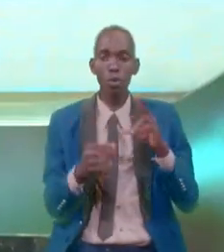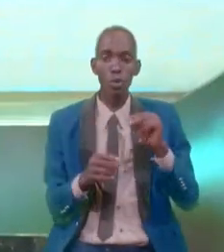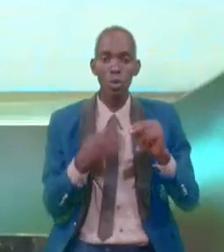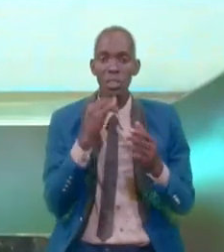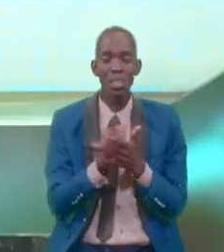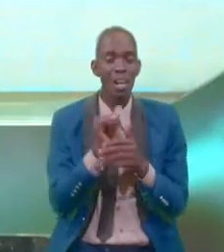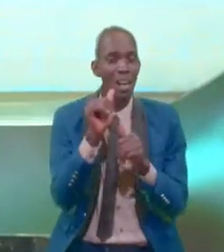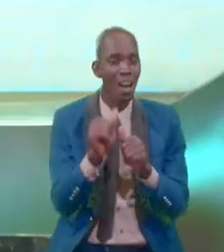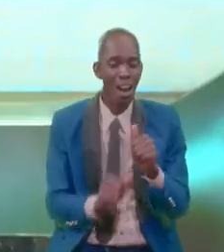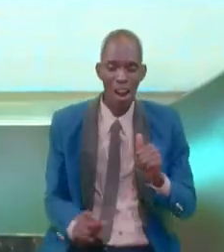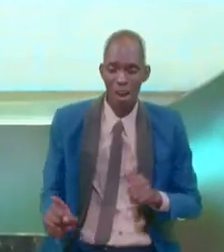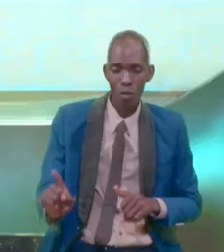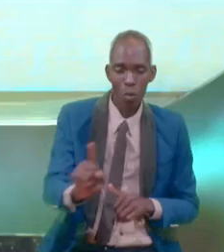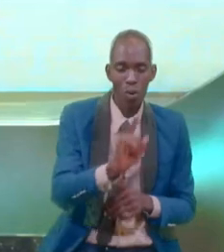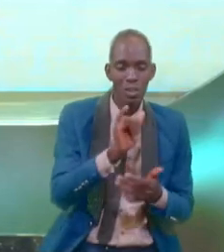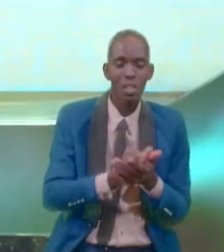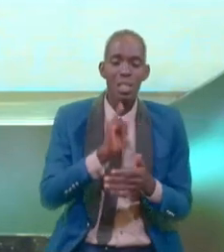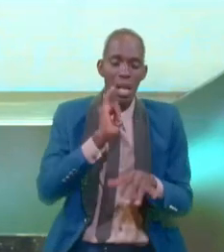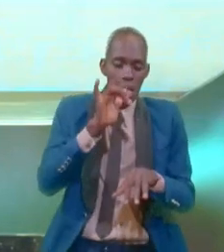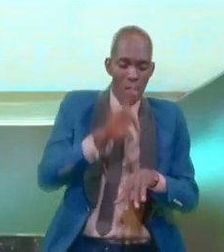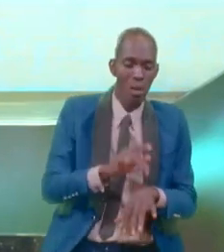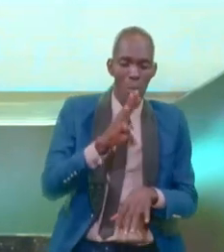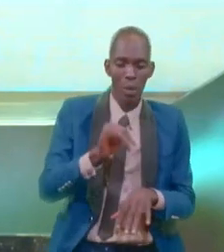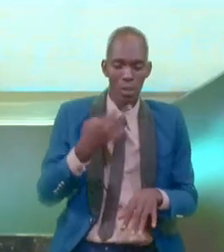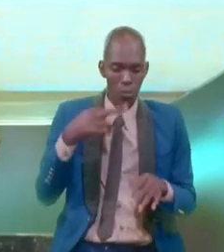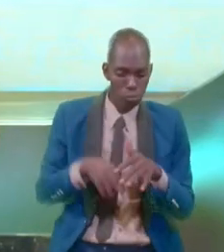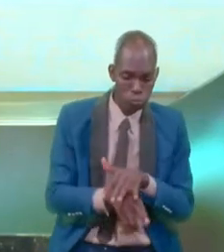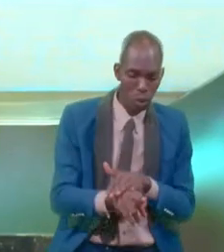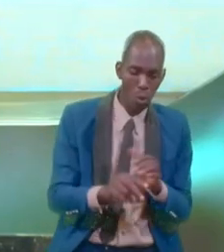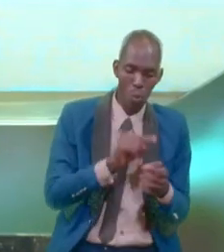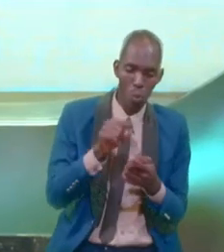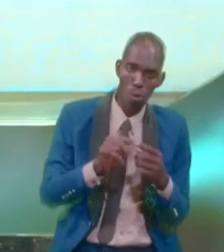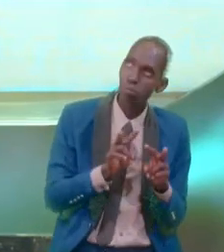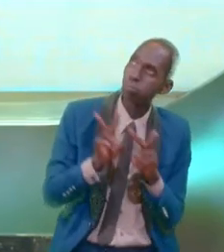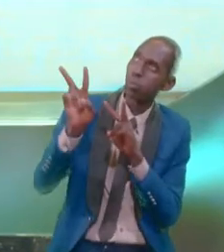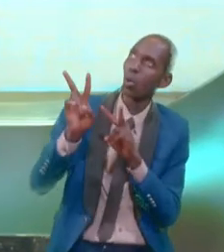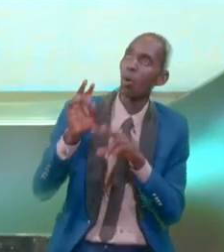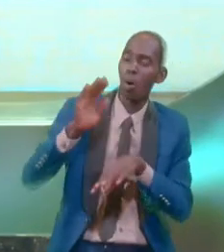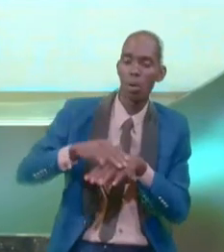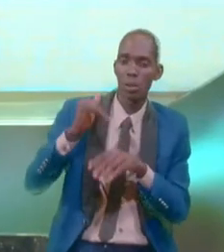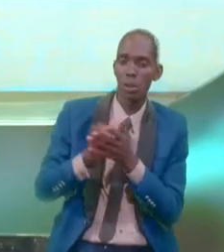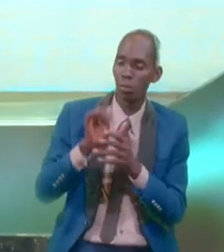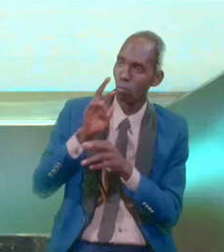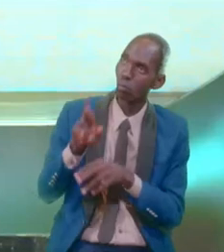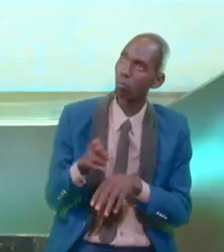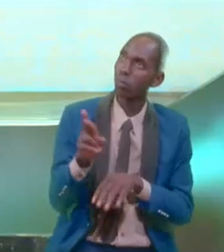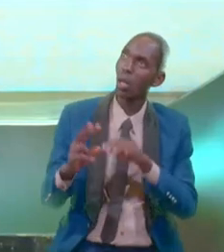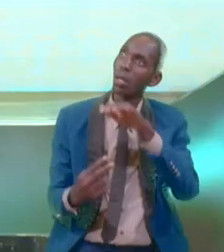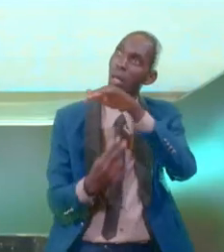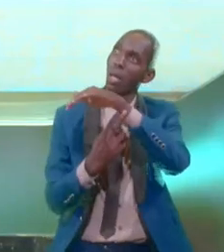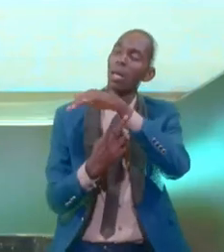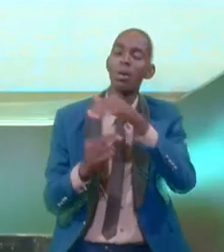que quiconque aura été mordu et le regardera conservera la vie. Moïse fit un